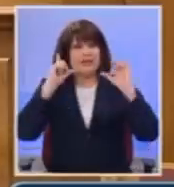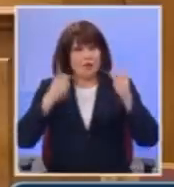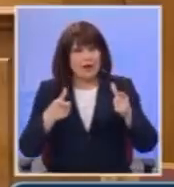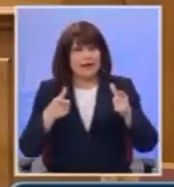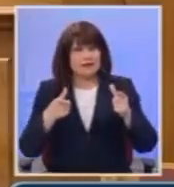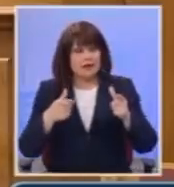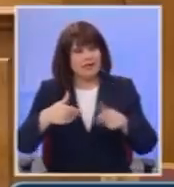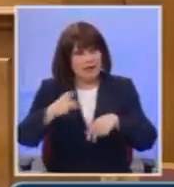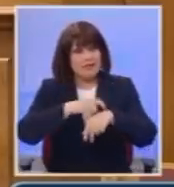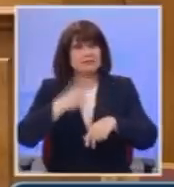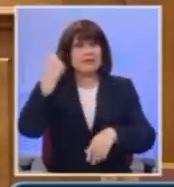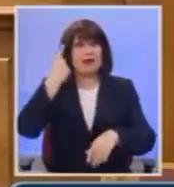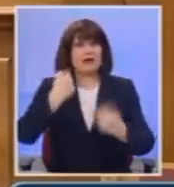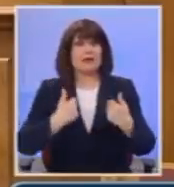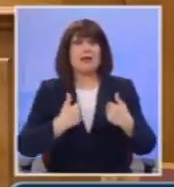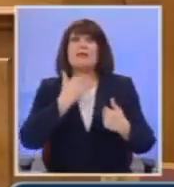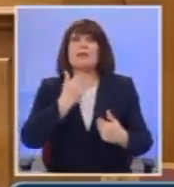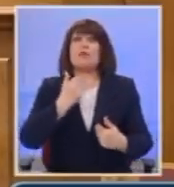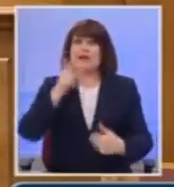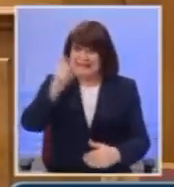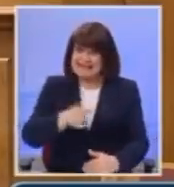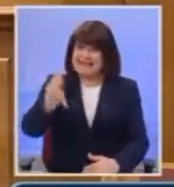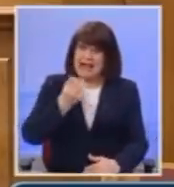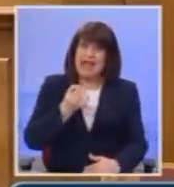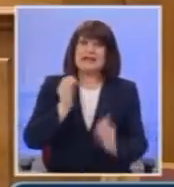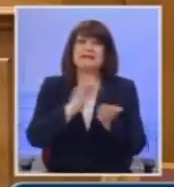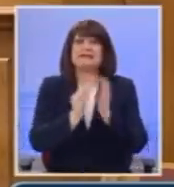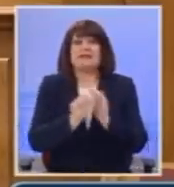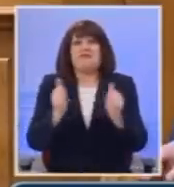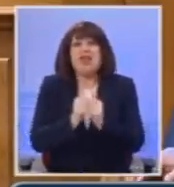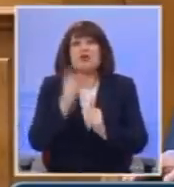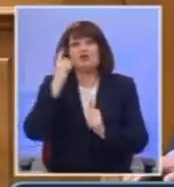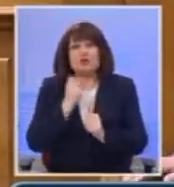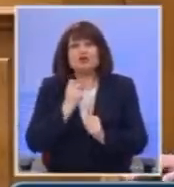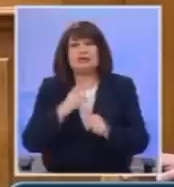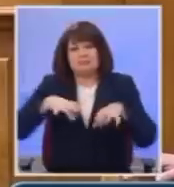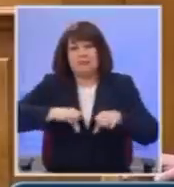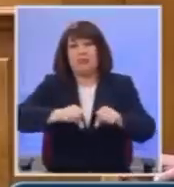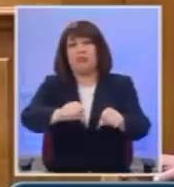και θα κριθούμε, αλλά δεν μπορείτε να μιλάτε σε εμάς για κομματικό κράτος. Επιτρέψτε μου λοιπόν, κλείνοντας,